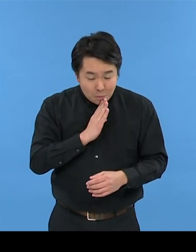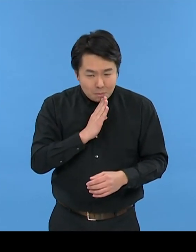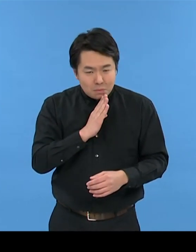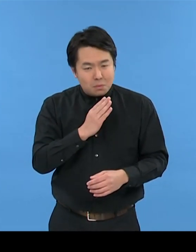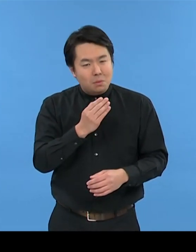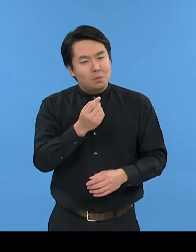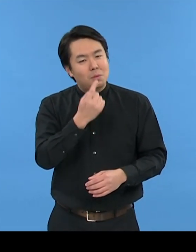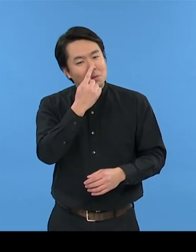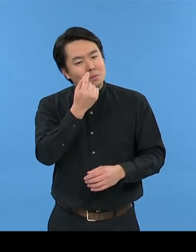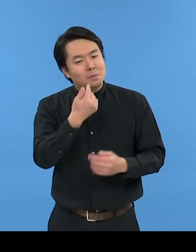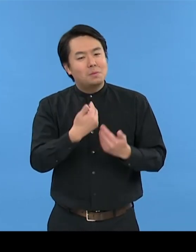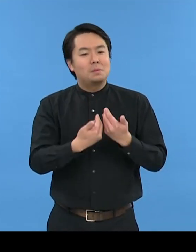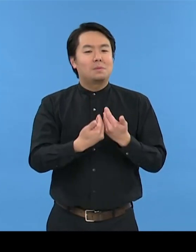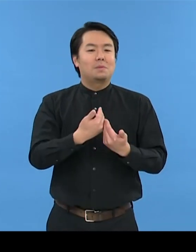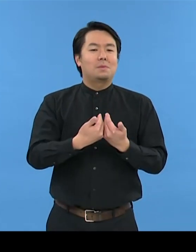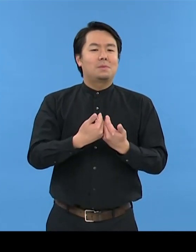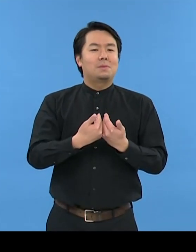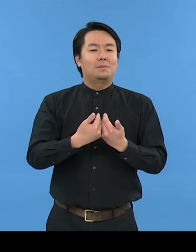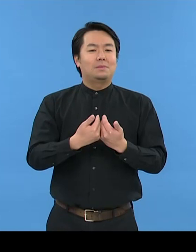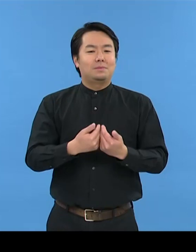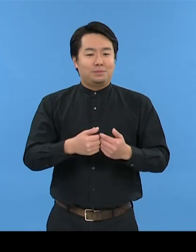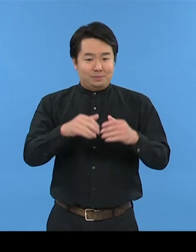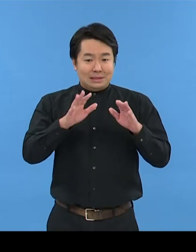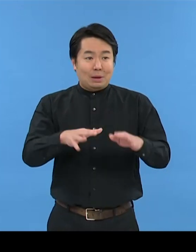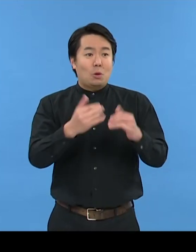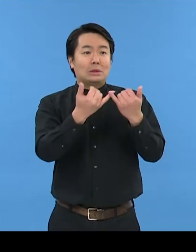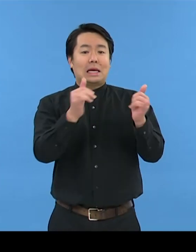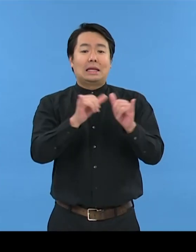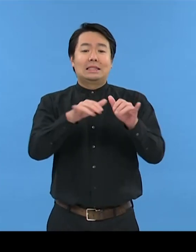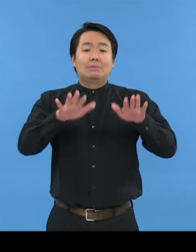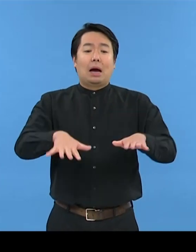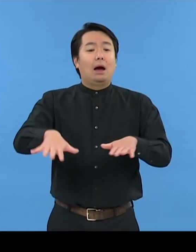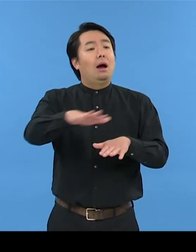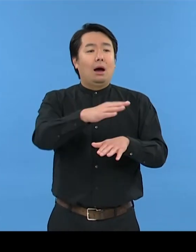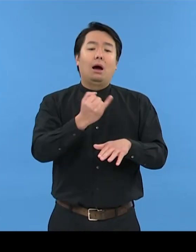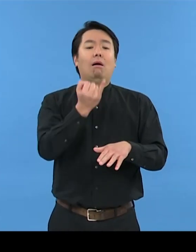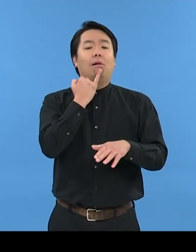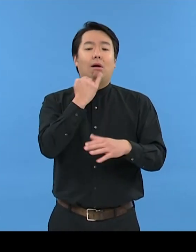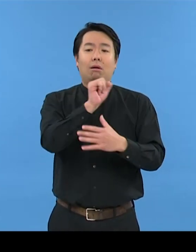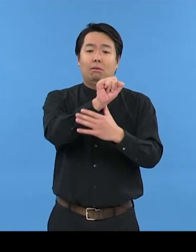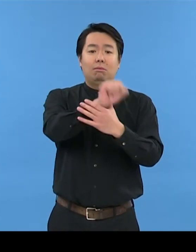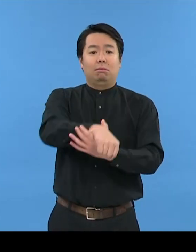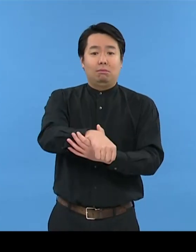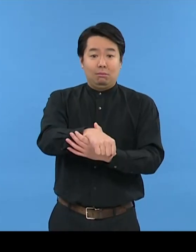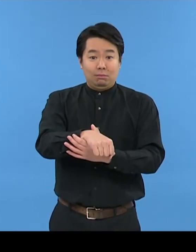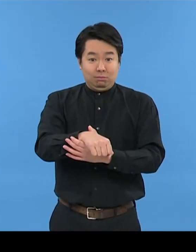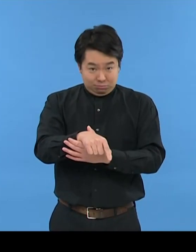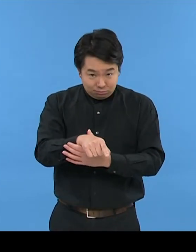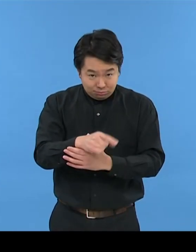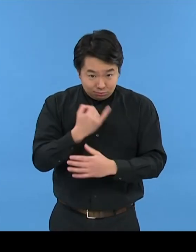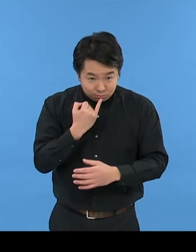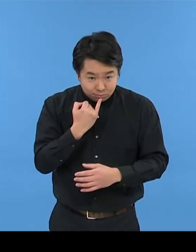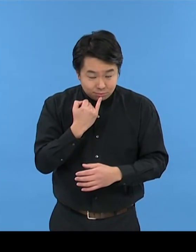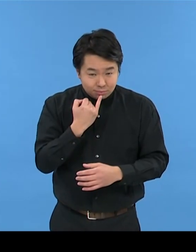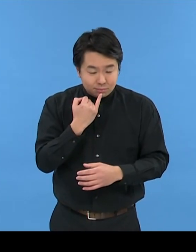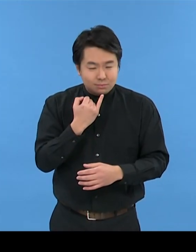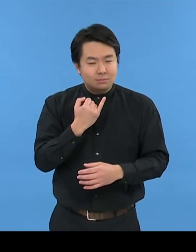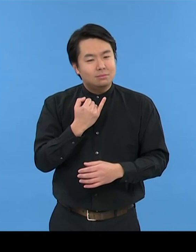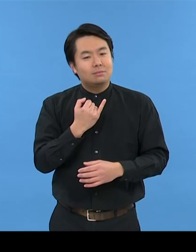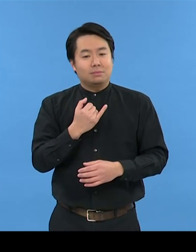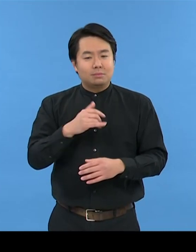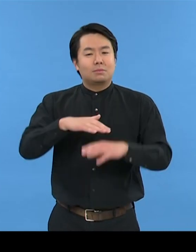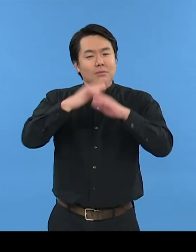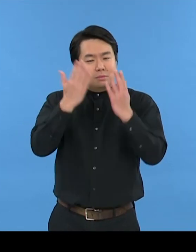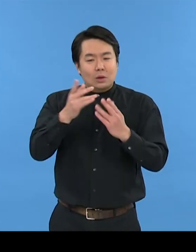問題を起こさなければいいのか今の社会の現状をそのまま前任していいのかいやいや